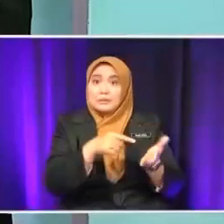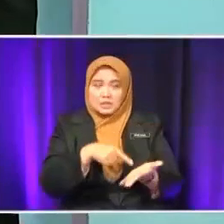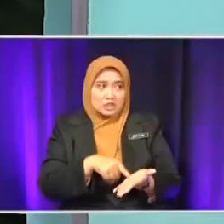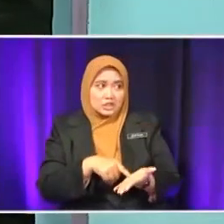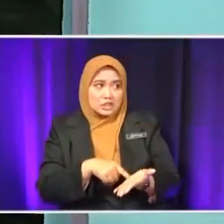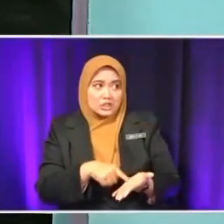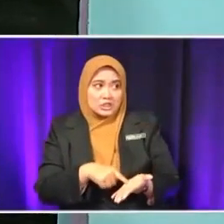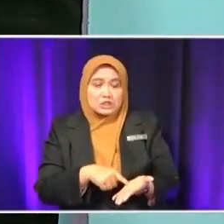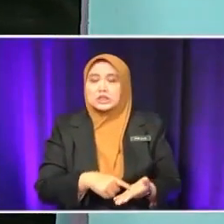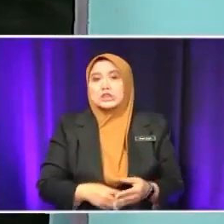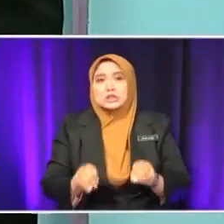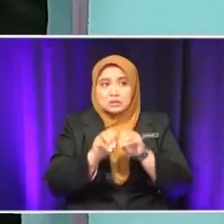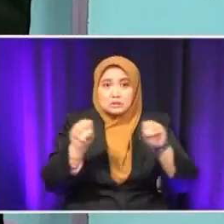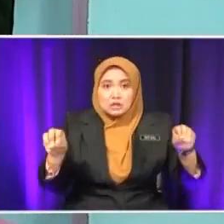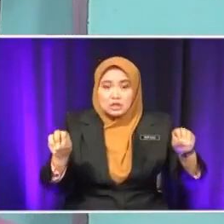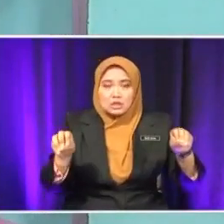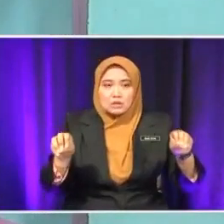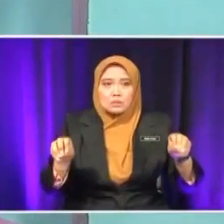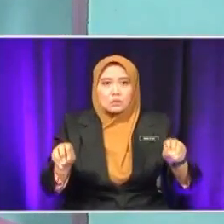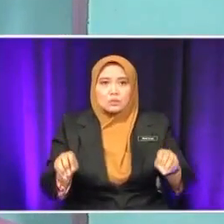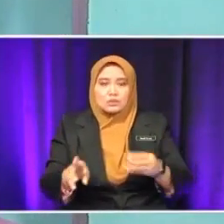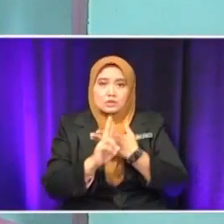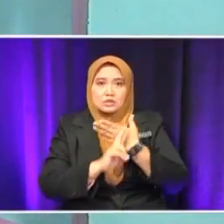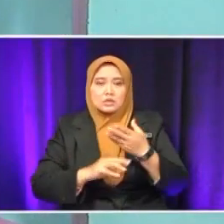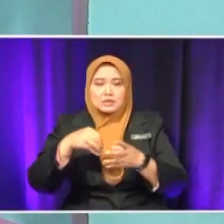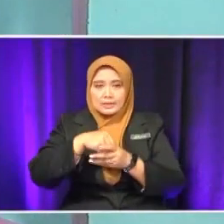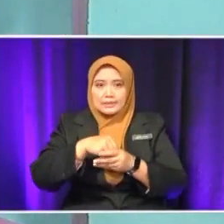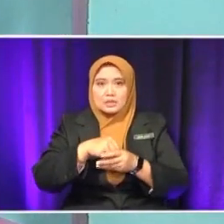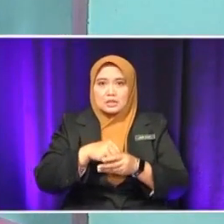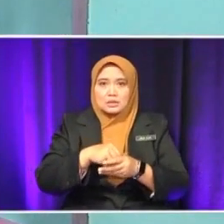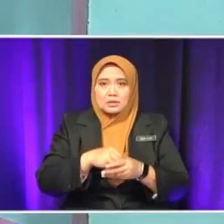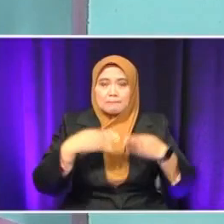salur darah dalam badan manusia yang mana biasanya kita akan